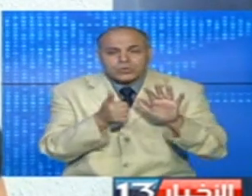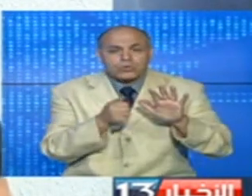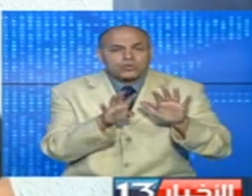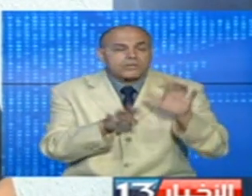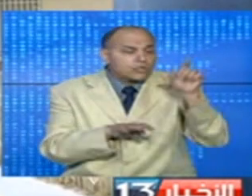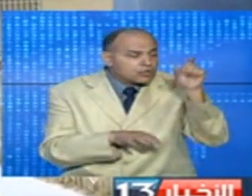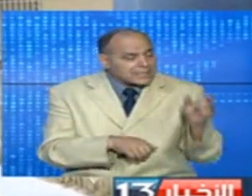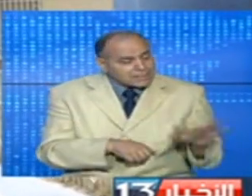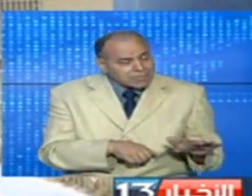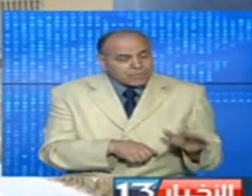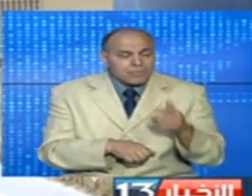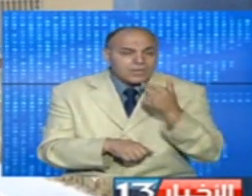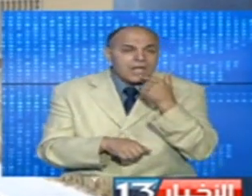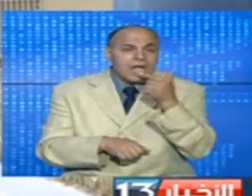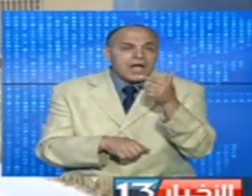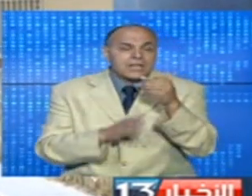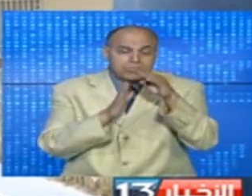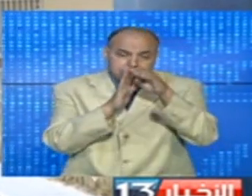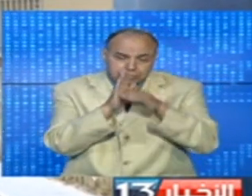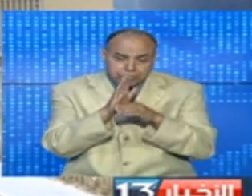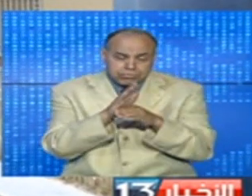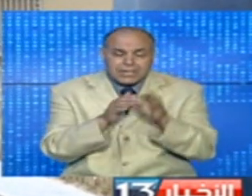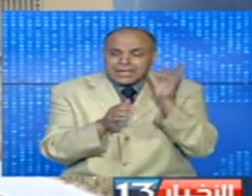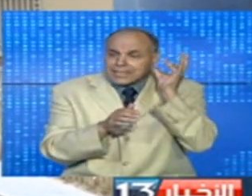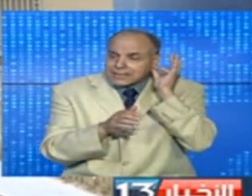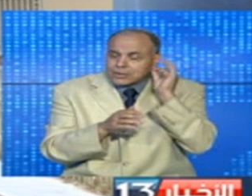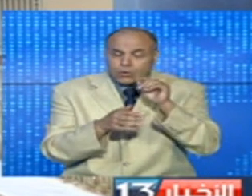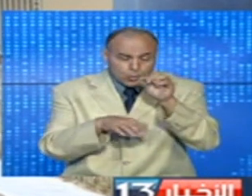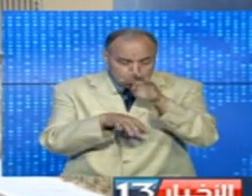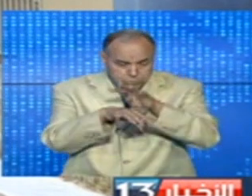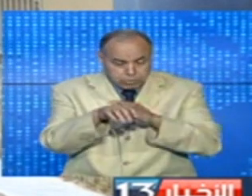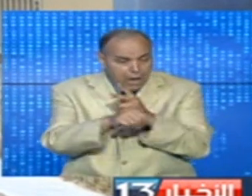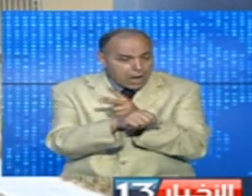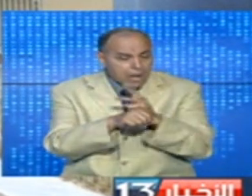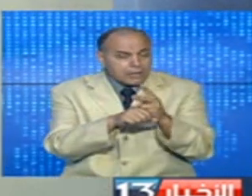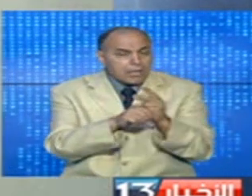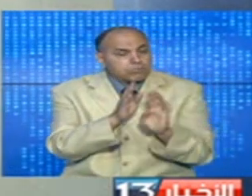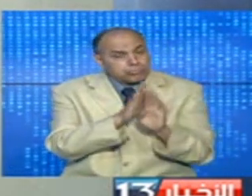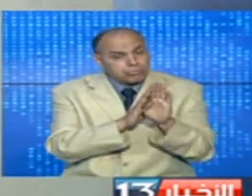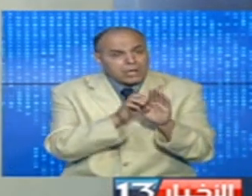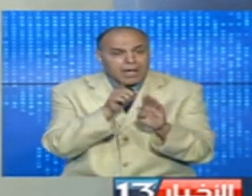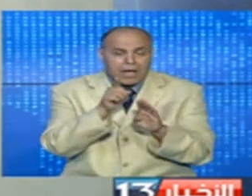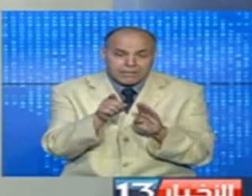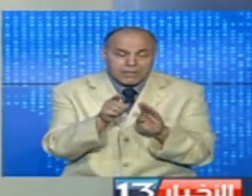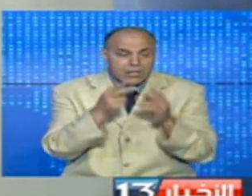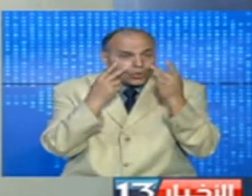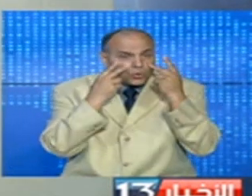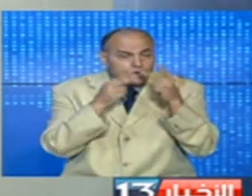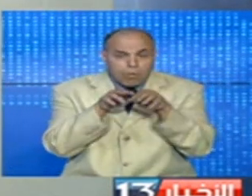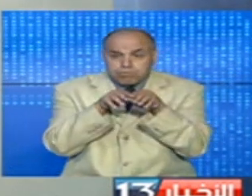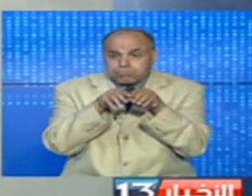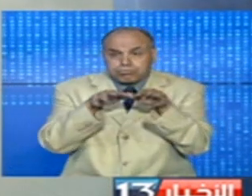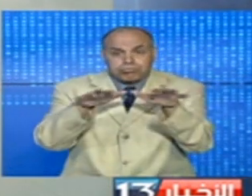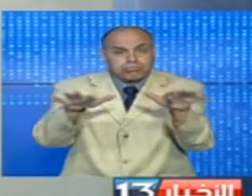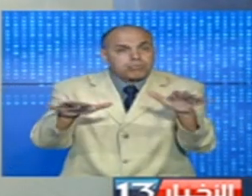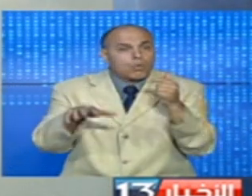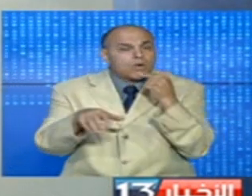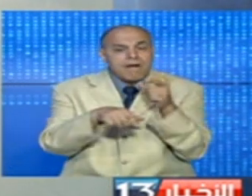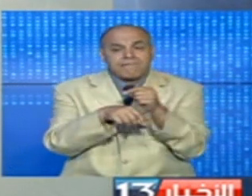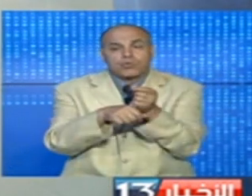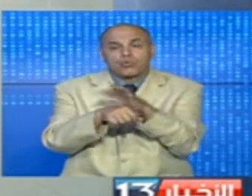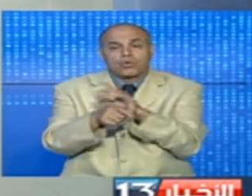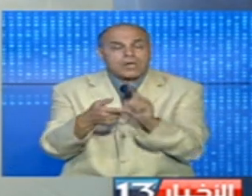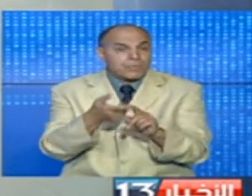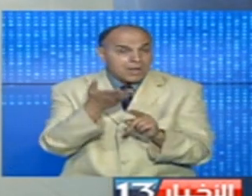و صنفت ويليه الجنسين من الولايات الخطوره العاليه التي تشهد انتشارا كبيرا لفيروس